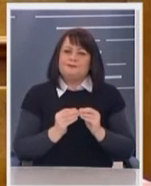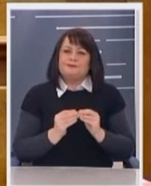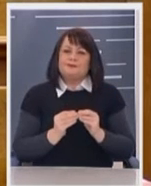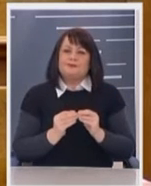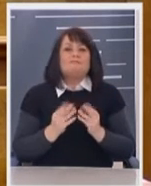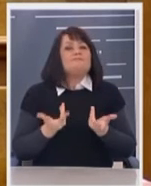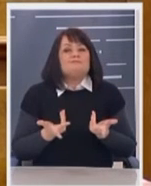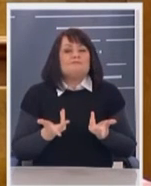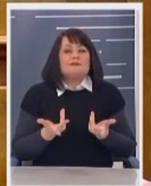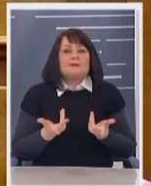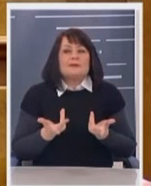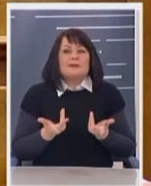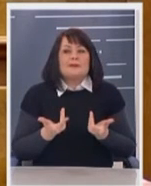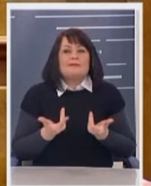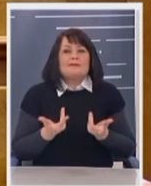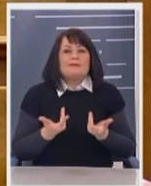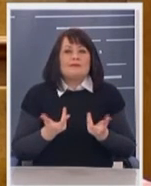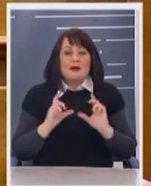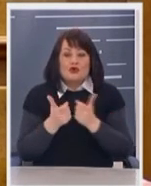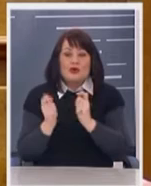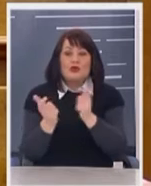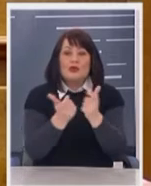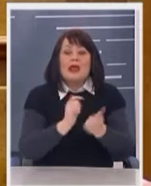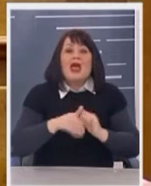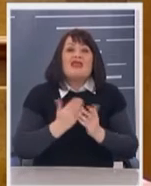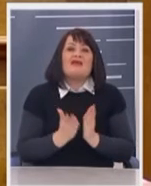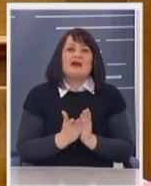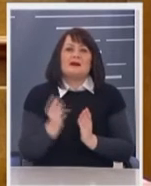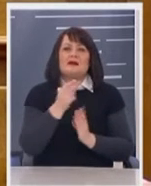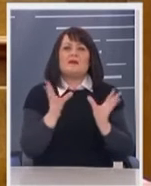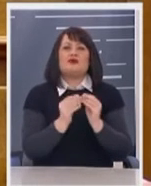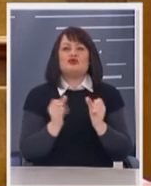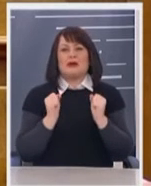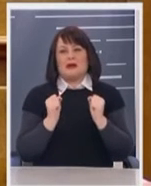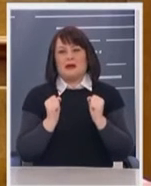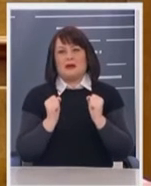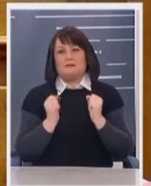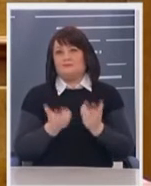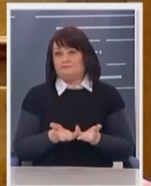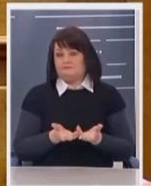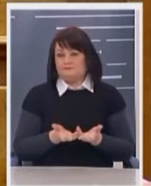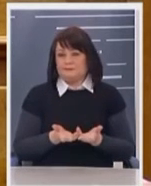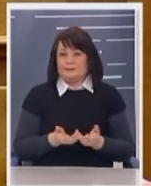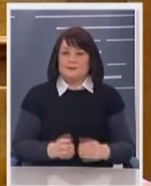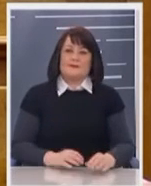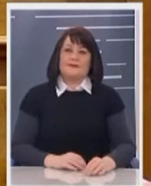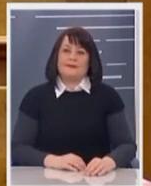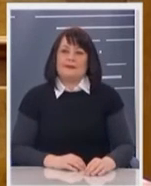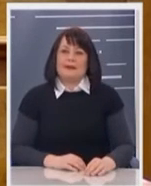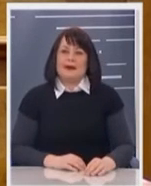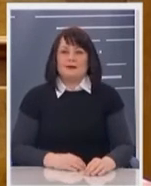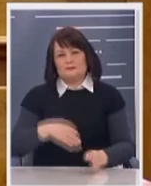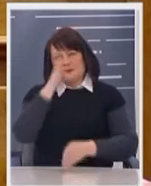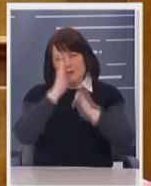αφορά την κάθε ελληνική οικογένεια, που είναι ο τομέας της υγείας. Έναν τομέα ο οποίος έχει